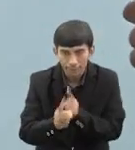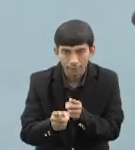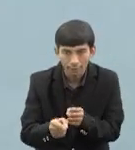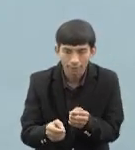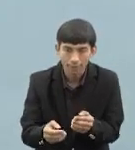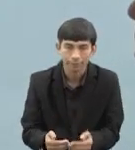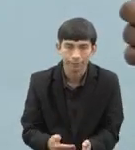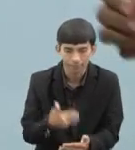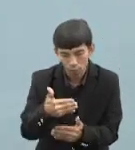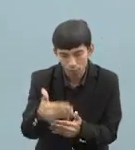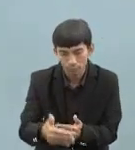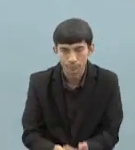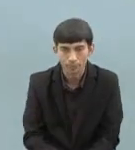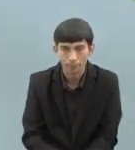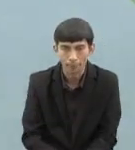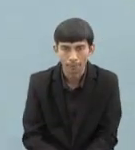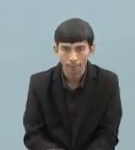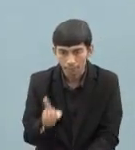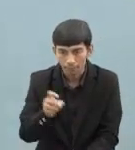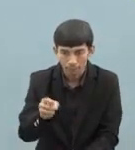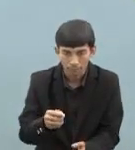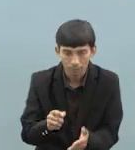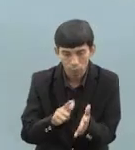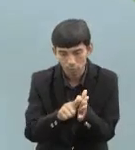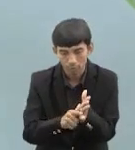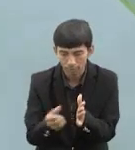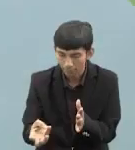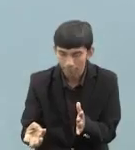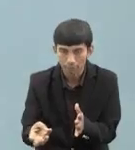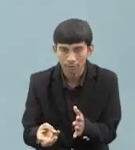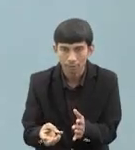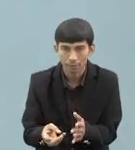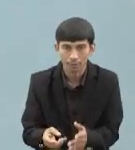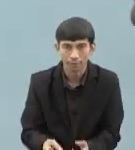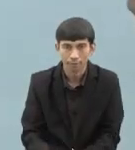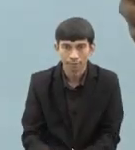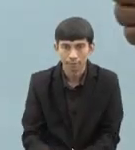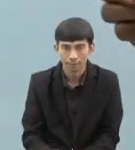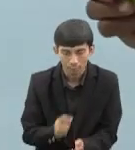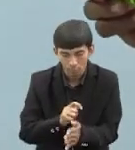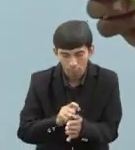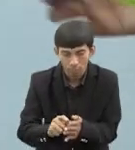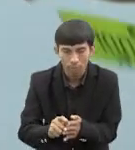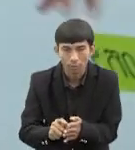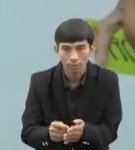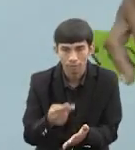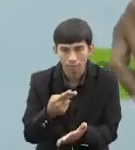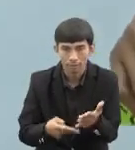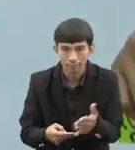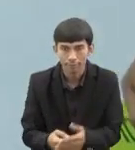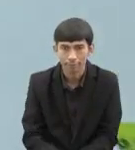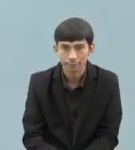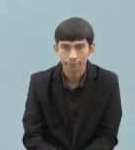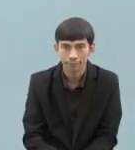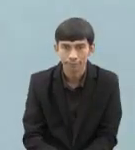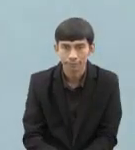con. Ta chôn chít phía tay tập bộ kê nâng cư chôn chít phía tay cọp bà cọp bà vầy khá là con.